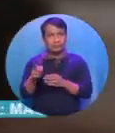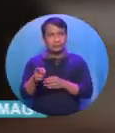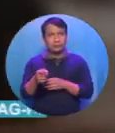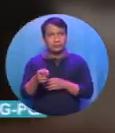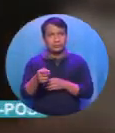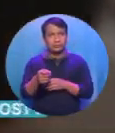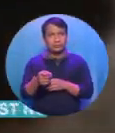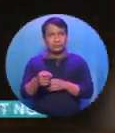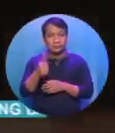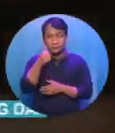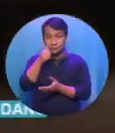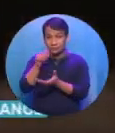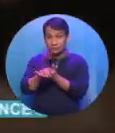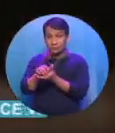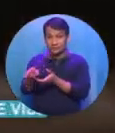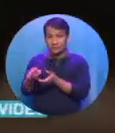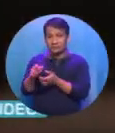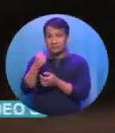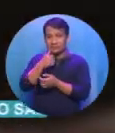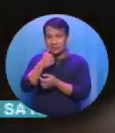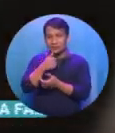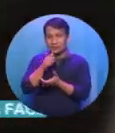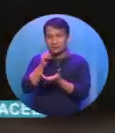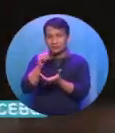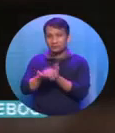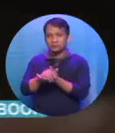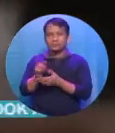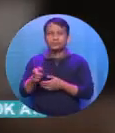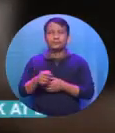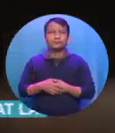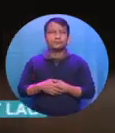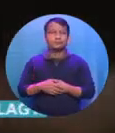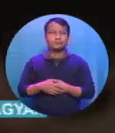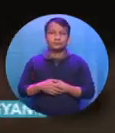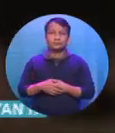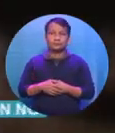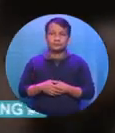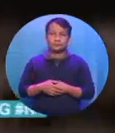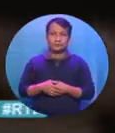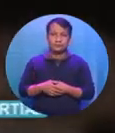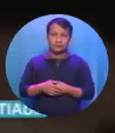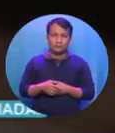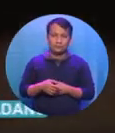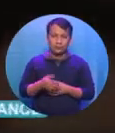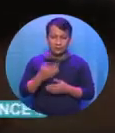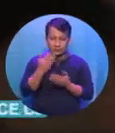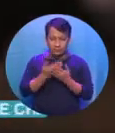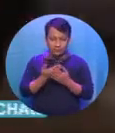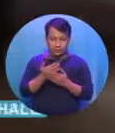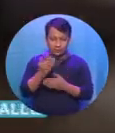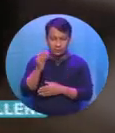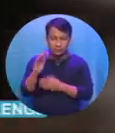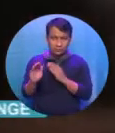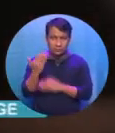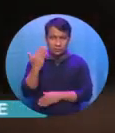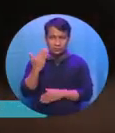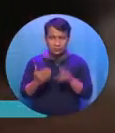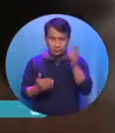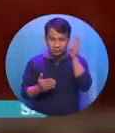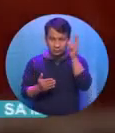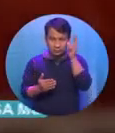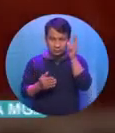ayan, misis niya po yun, yung babae. Right. Sir Rodel, magandang sir. Umaga po, Sir